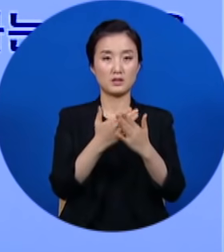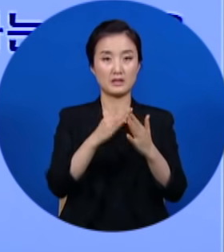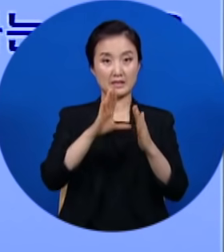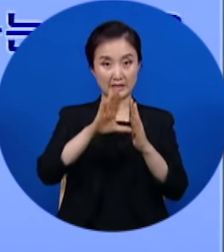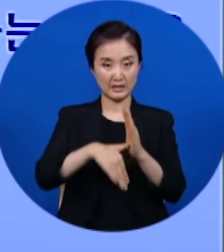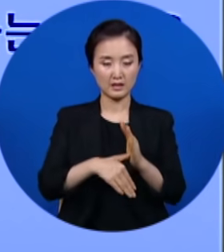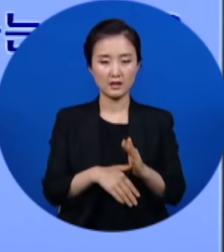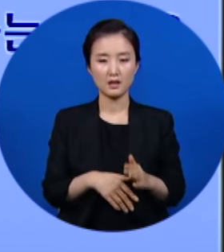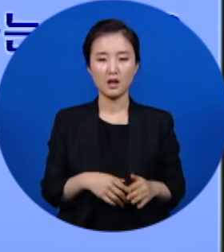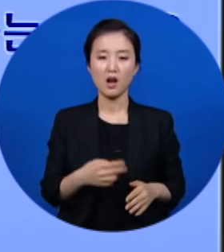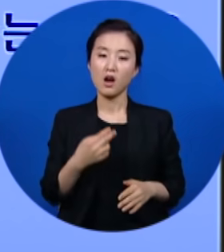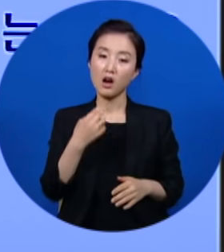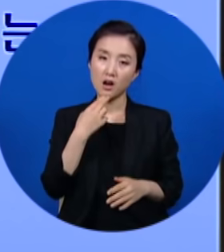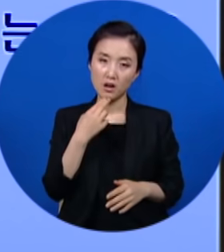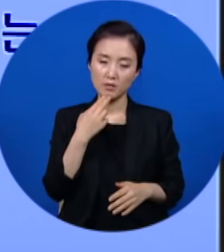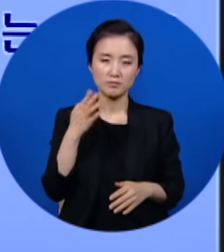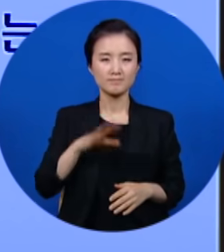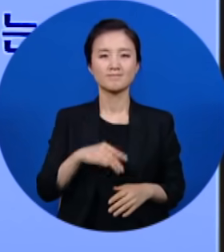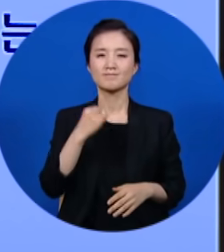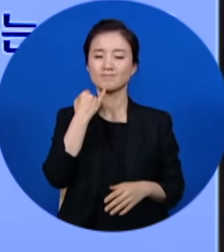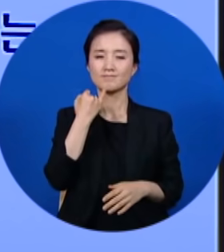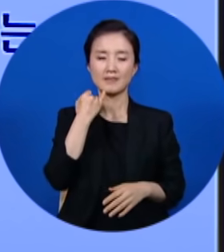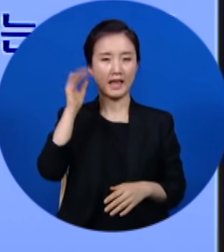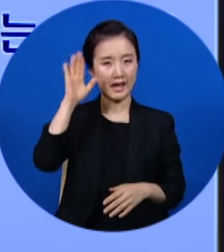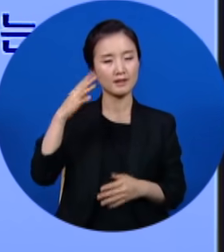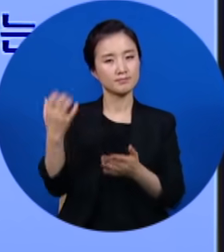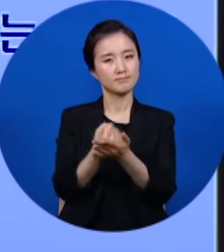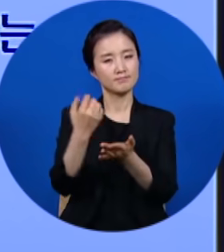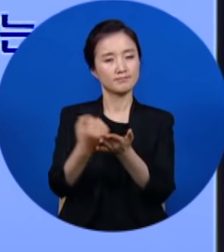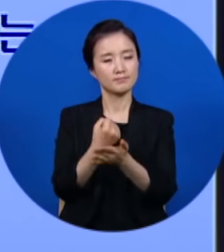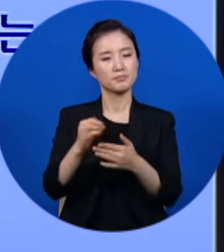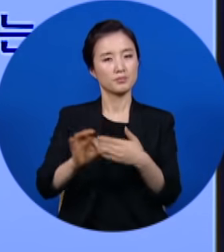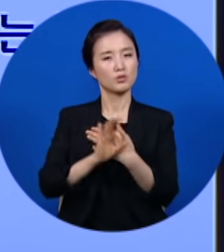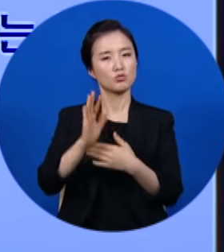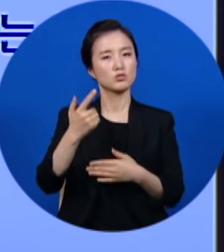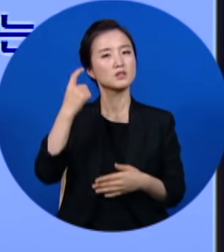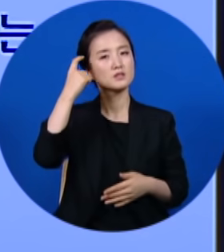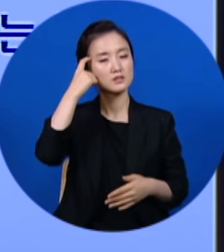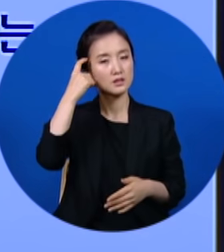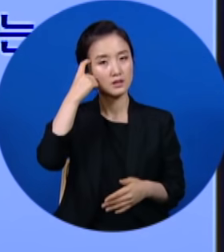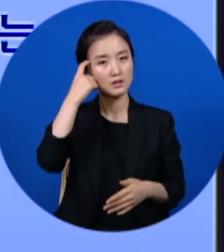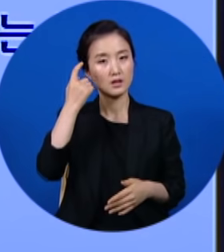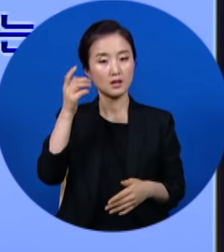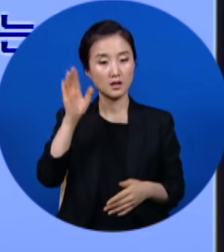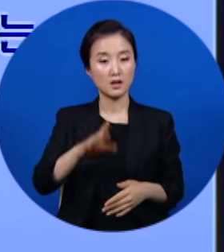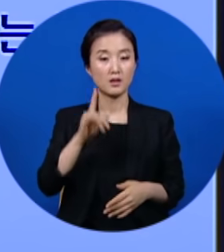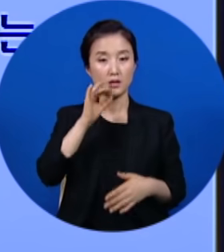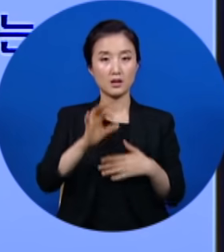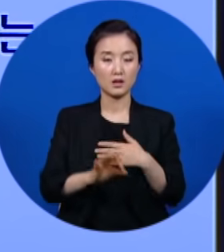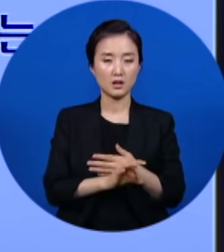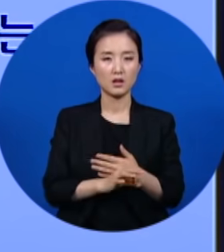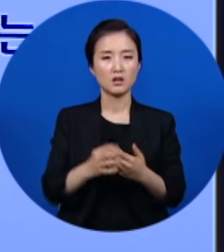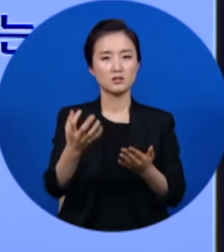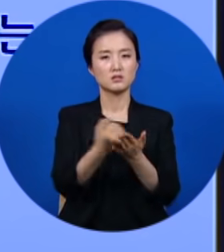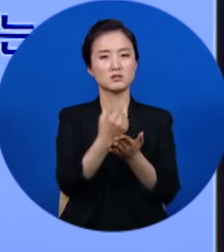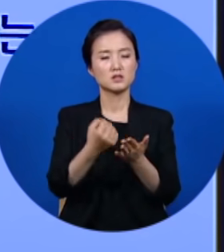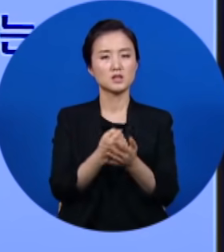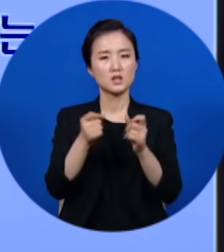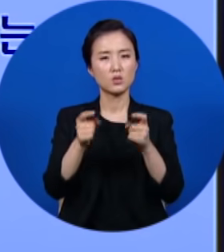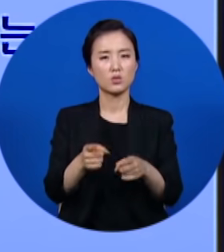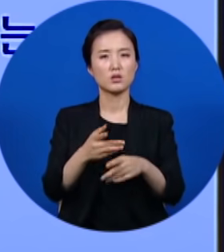성취 할 기회가 많았으니까요 하지만 성취 규가 좁고 평주 라는 저성장 시대에는